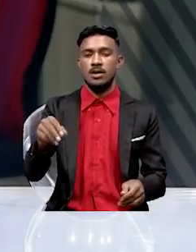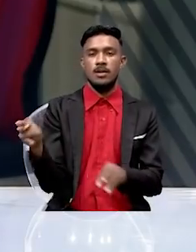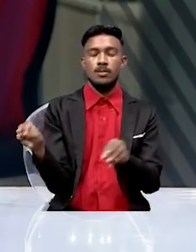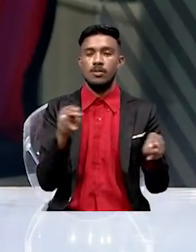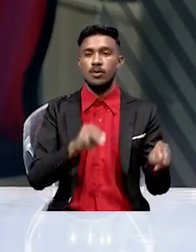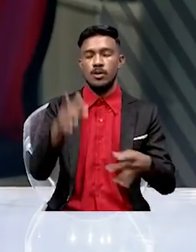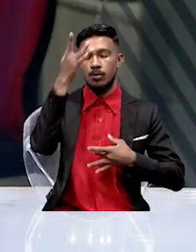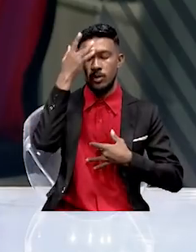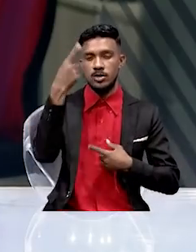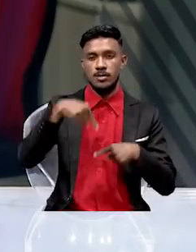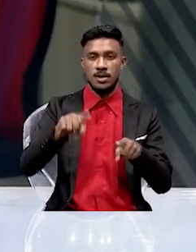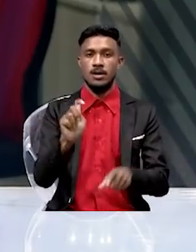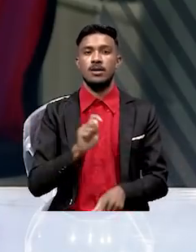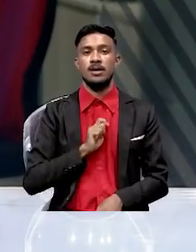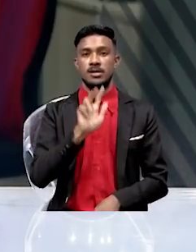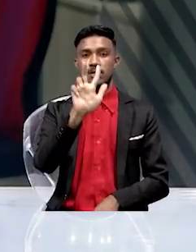Batacitolo.